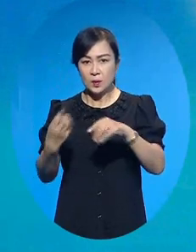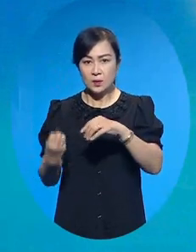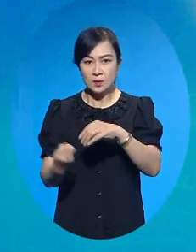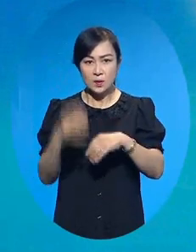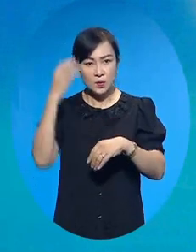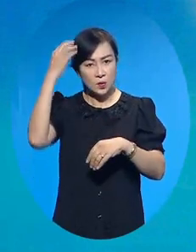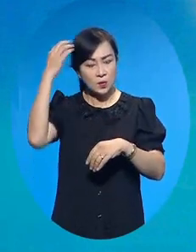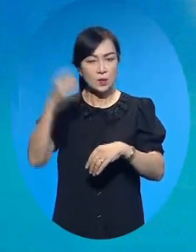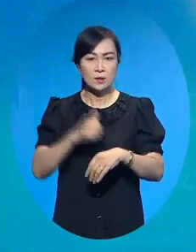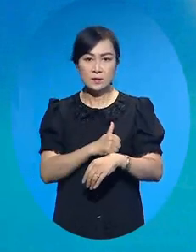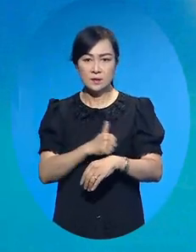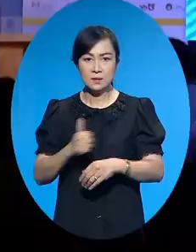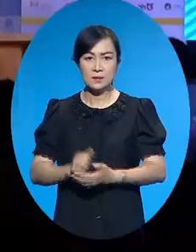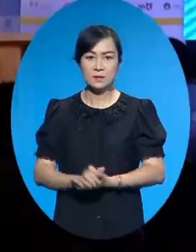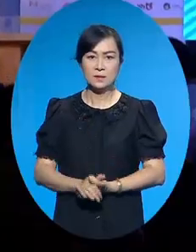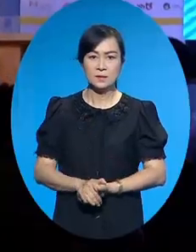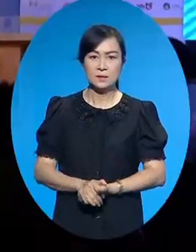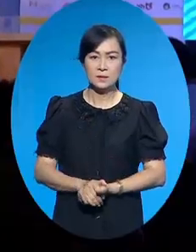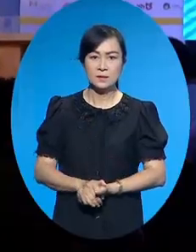nhân tạo.